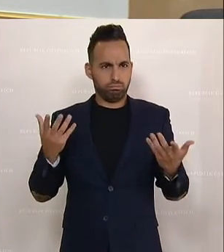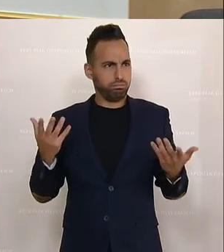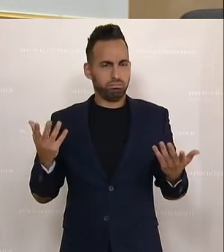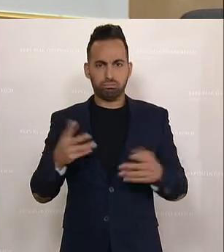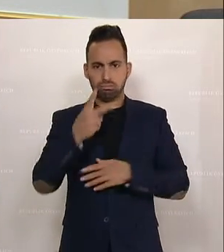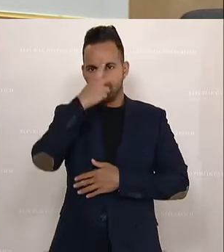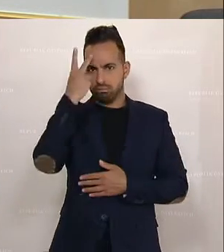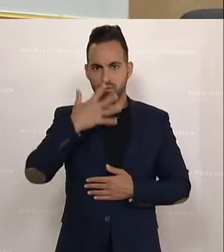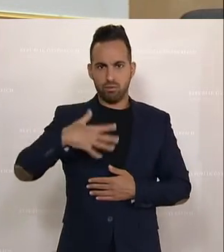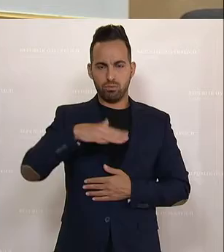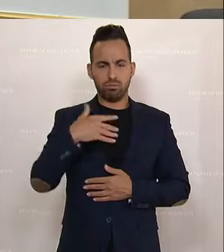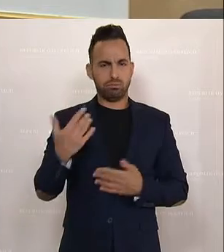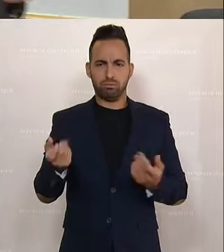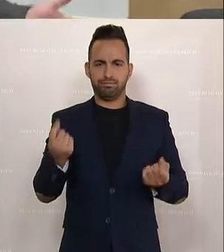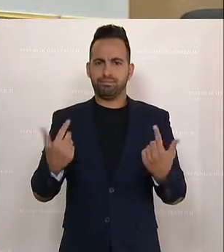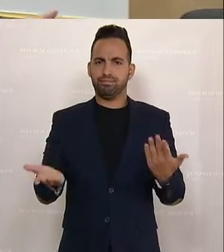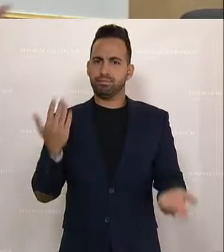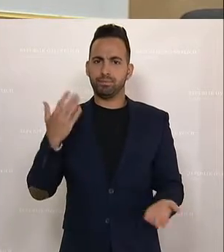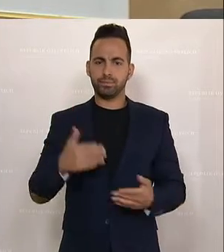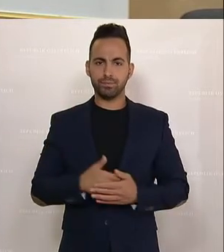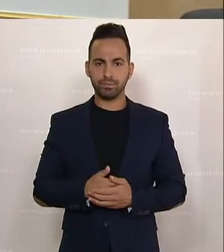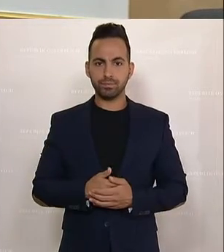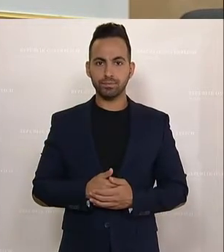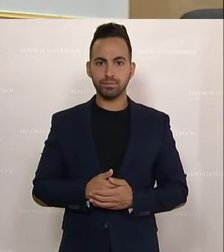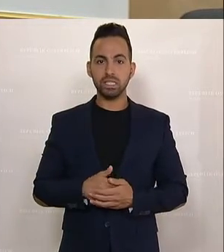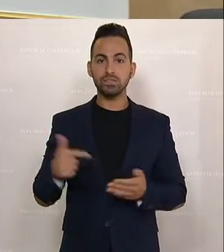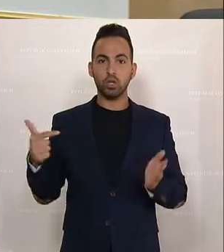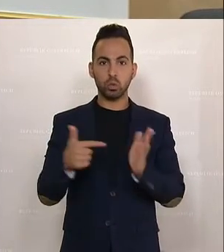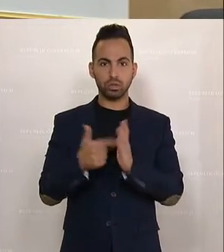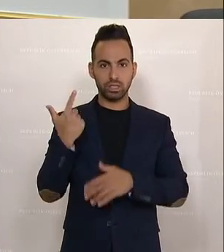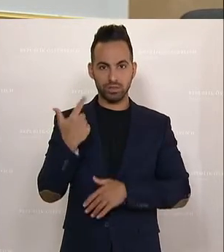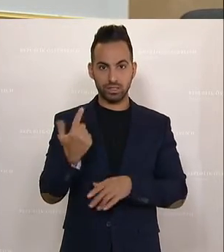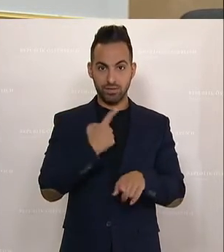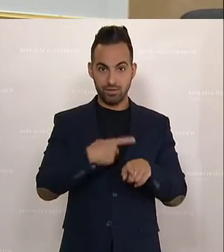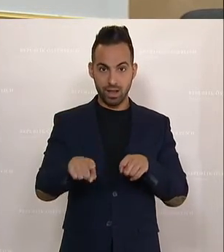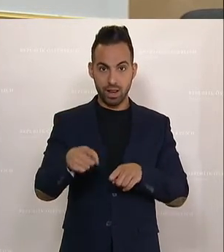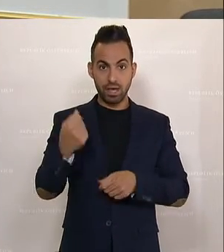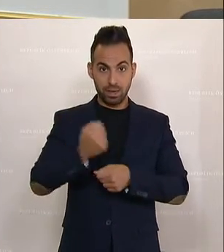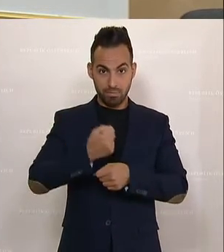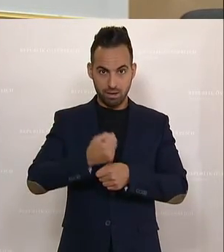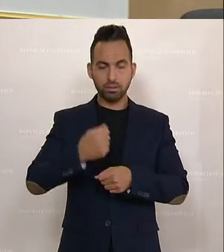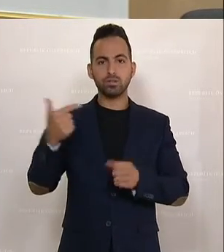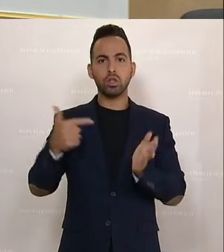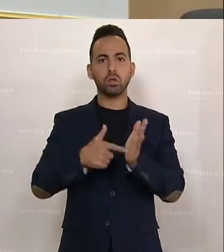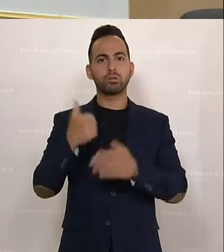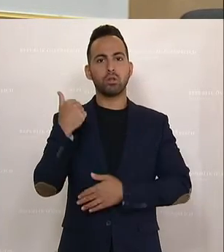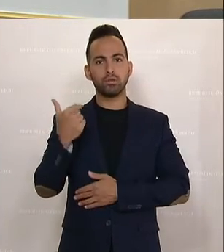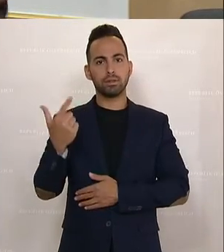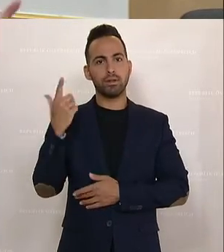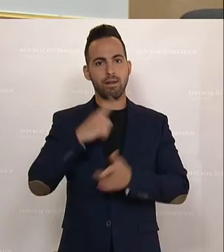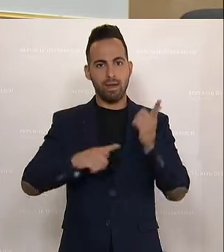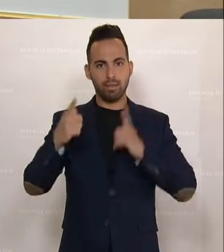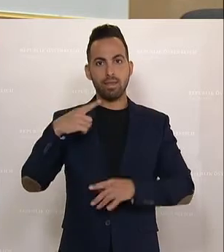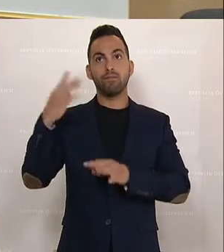der Bevölkerung groß. Ein Fehler, der 20 gemacht wurde, hat sich 21 leider wiederholt. Es ist